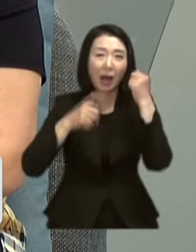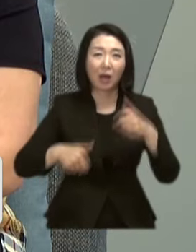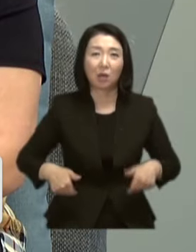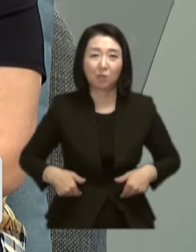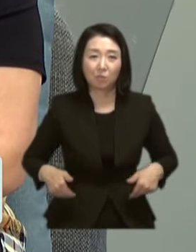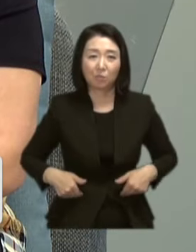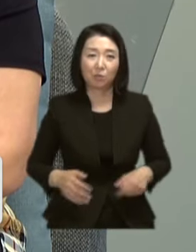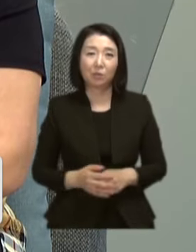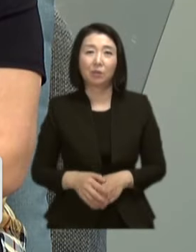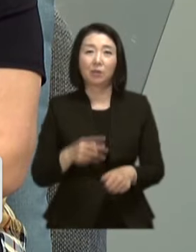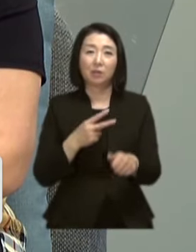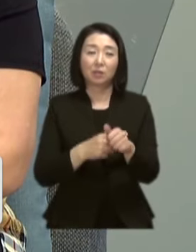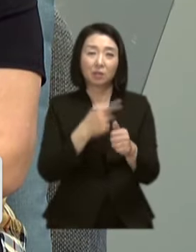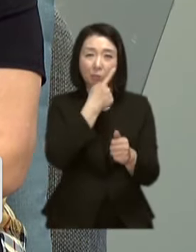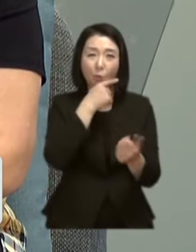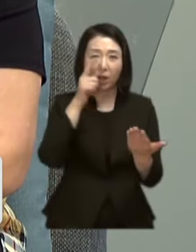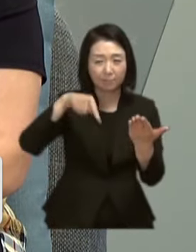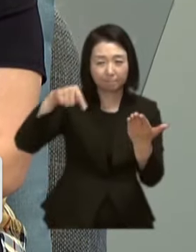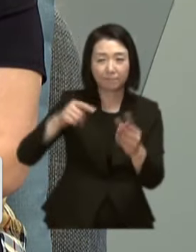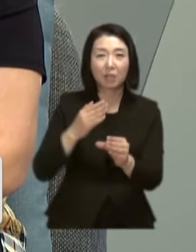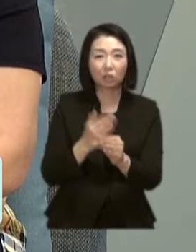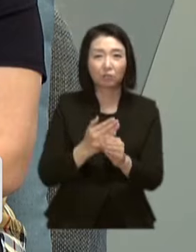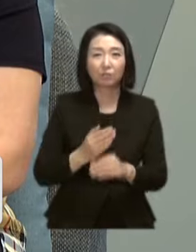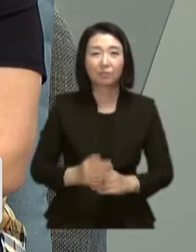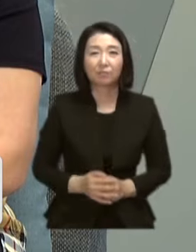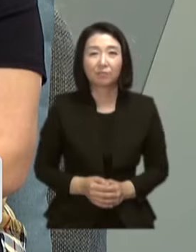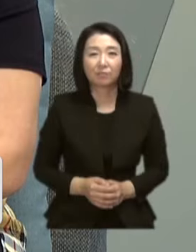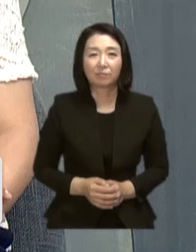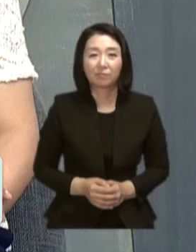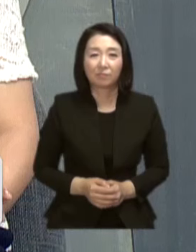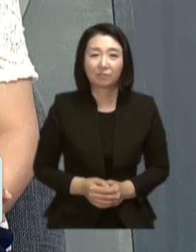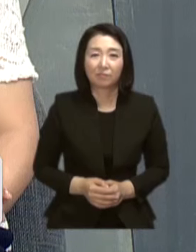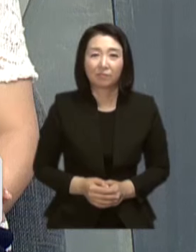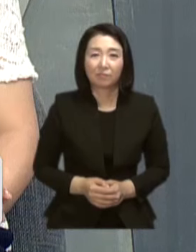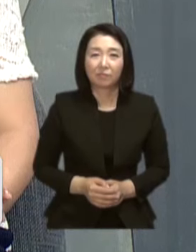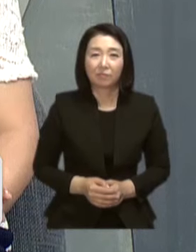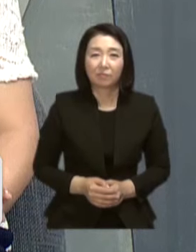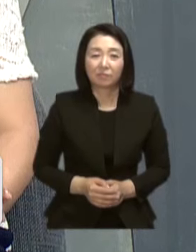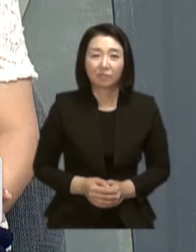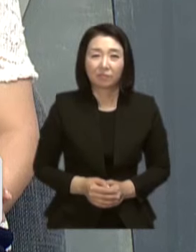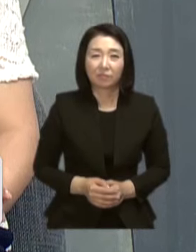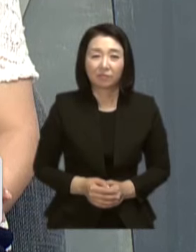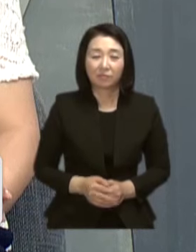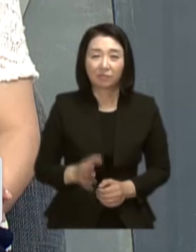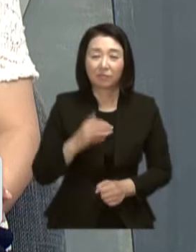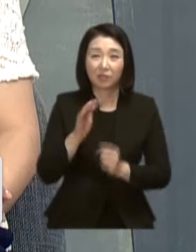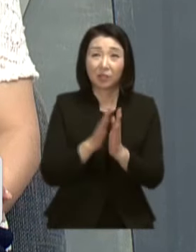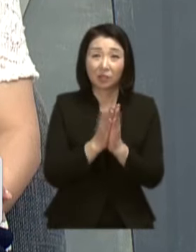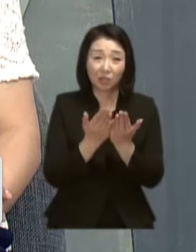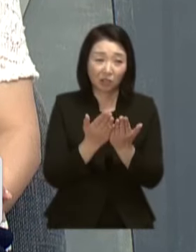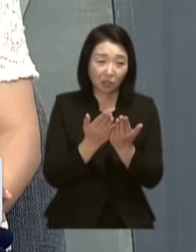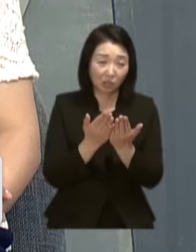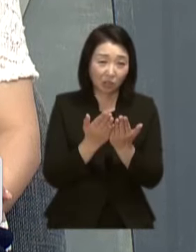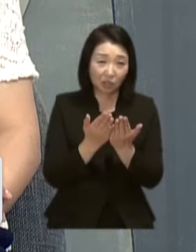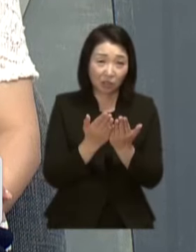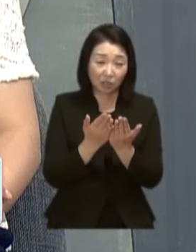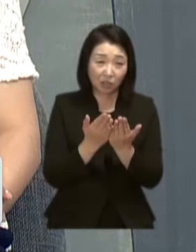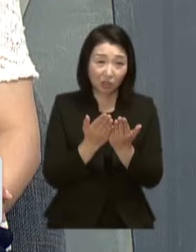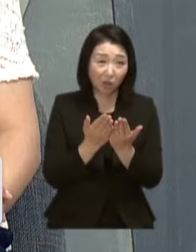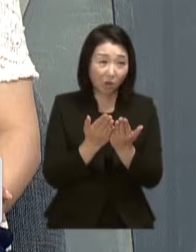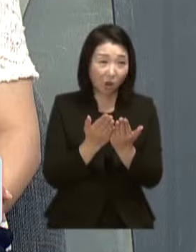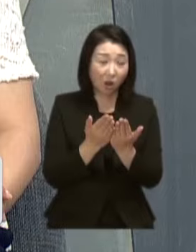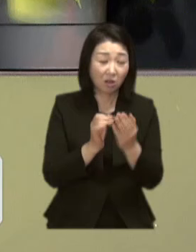각 선생님들이 체크를 다 해요. 암송하는 걸요. 그럼 성경을 거의 이렇게 암송을 하는 친구도 있겠네요. 그것만이